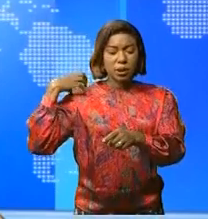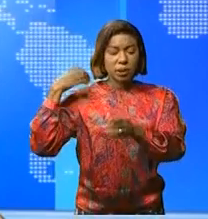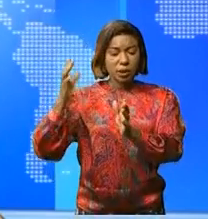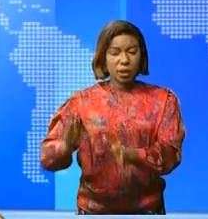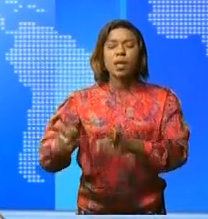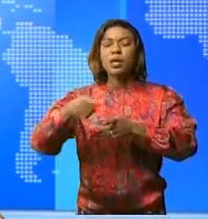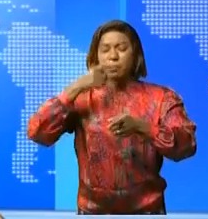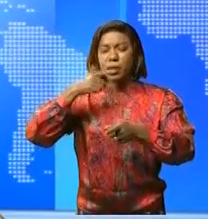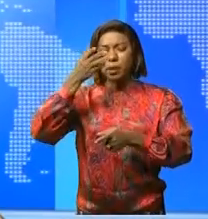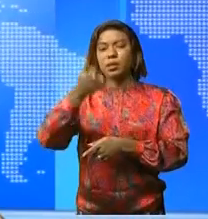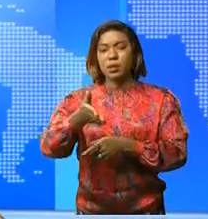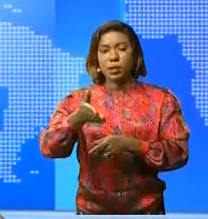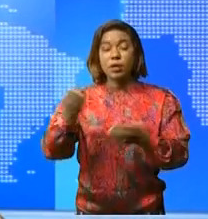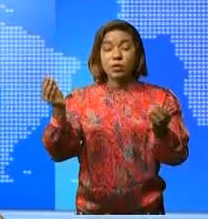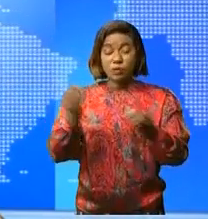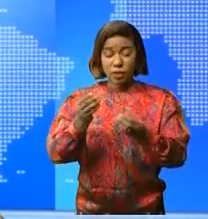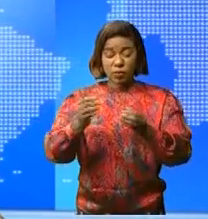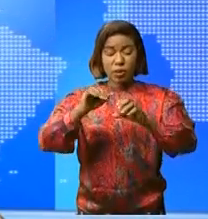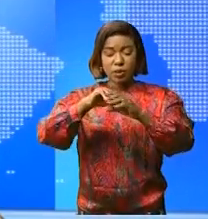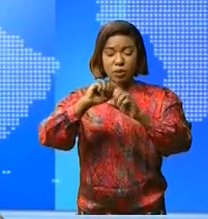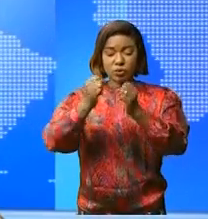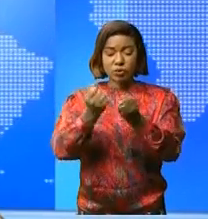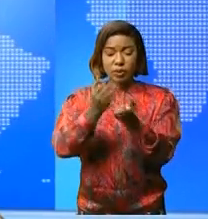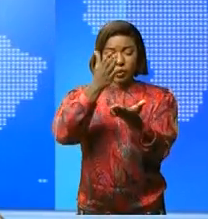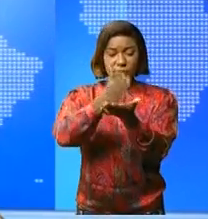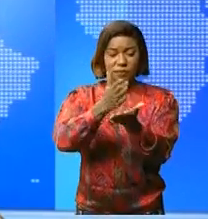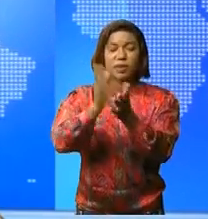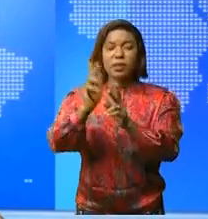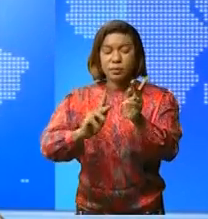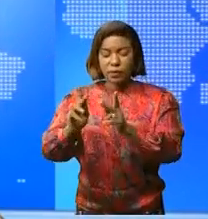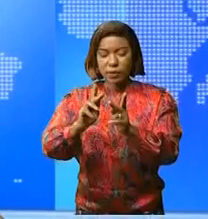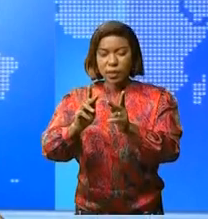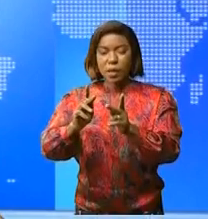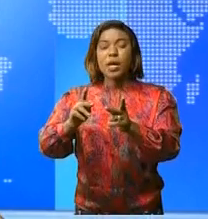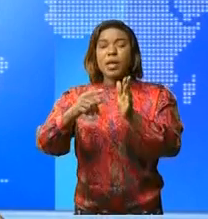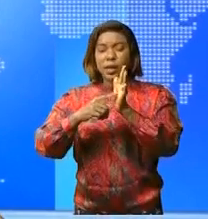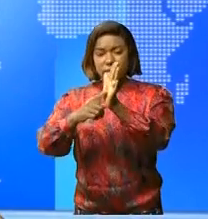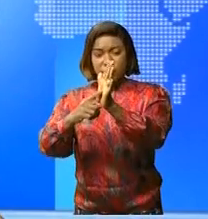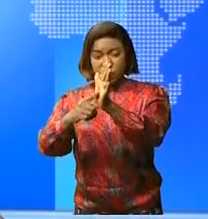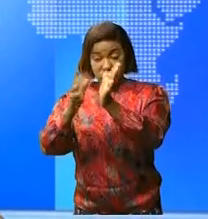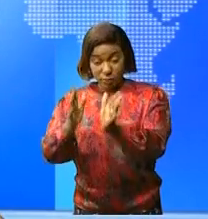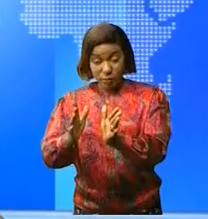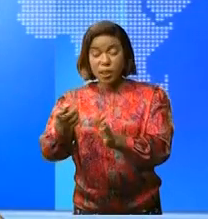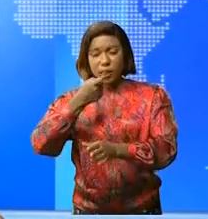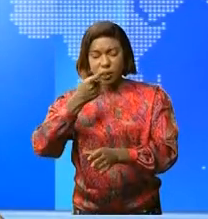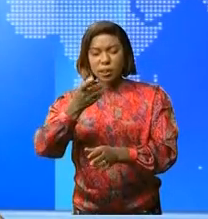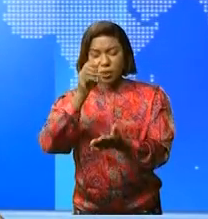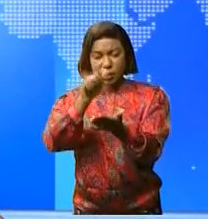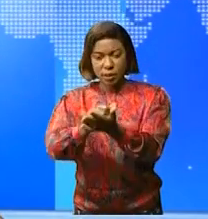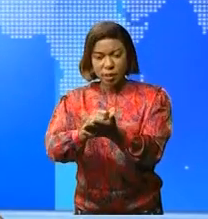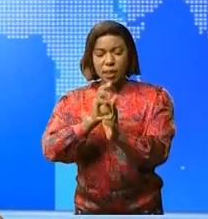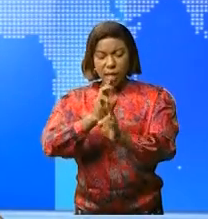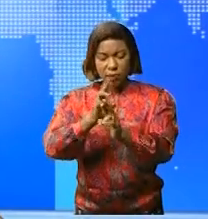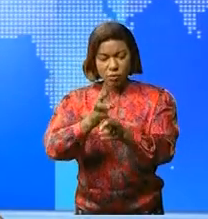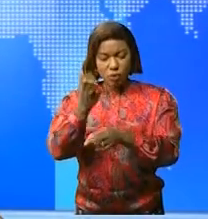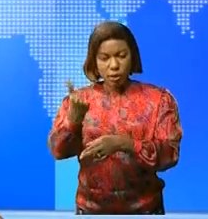entreprises publiques et privées. La CNDH, par le bras de son président Mwamba Mushikonke, a rendu public ce rapport ce 19 août